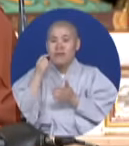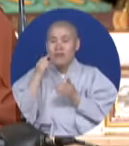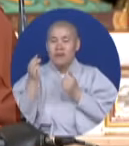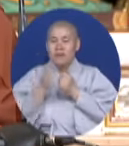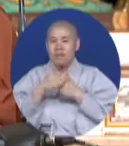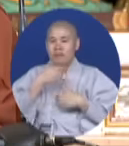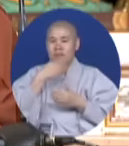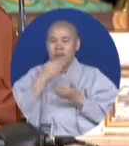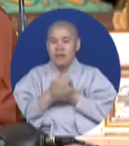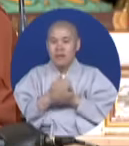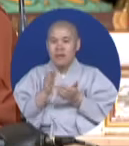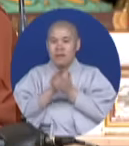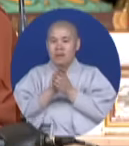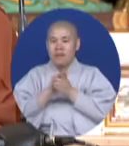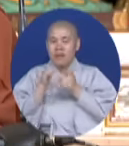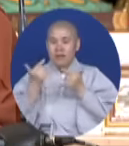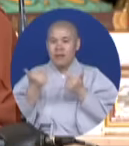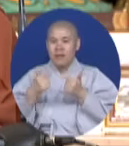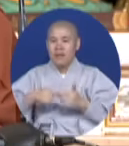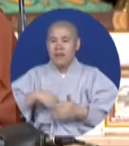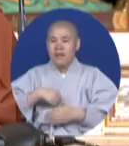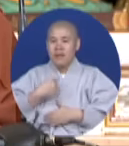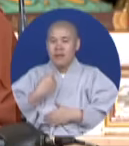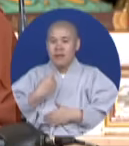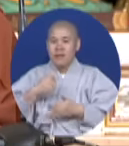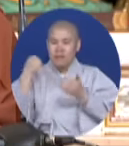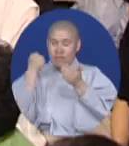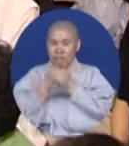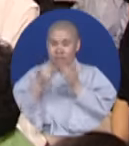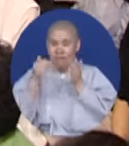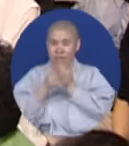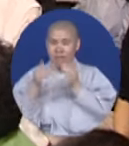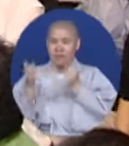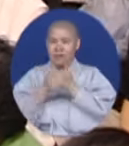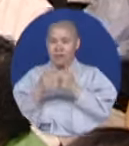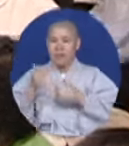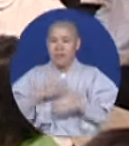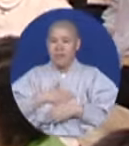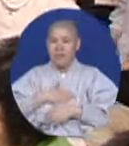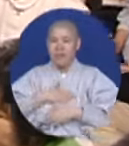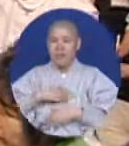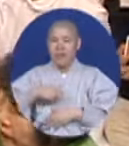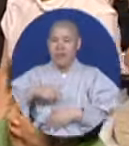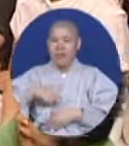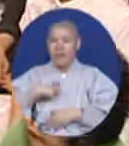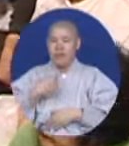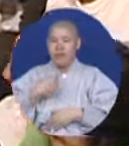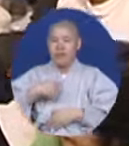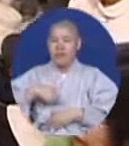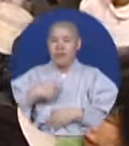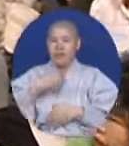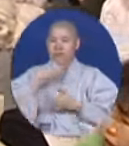누가 뭐해 그 친구가 아니고 그게 자기가 결정한 거거든요. 통도사에